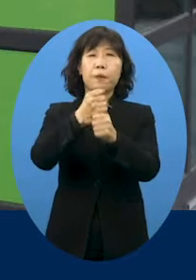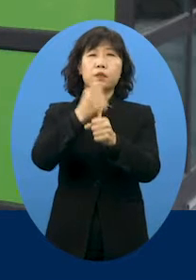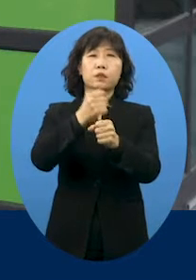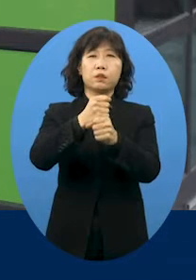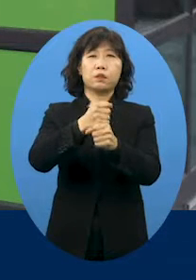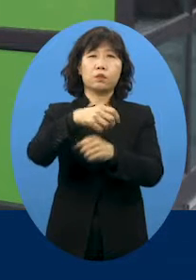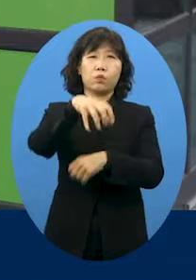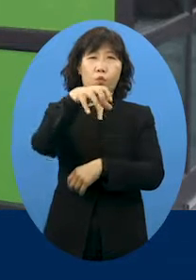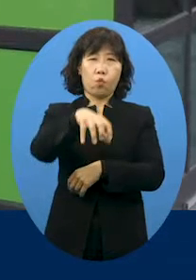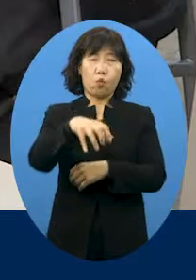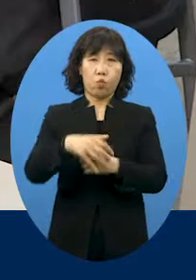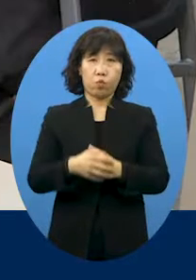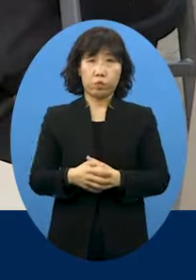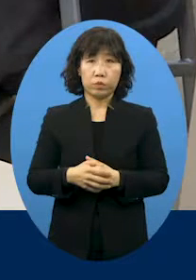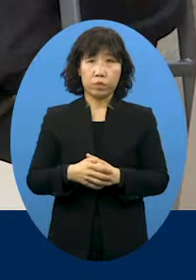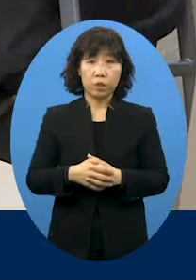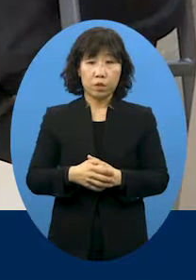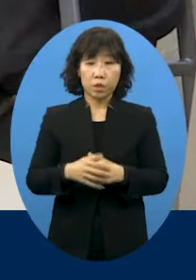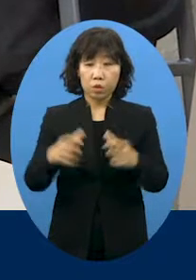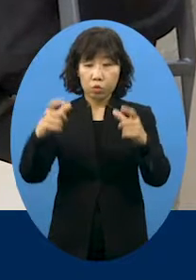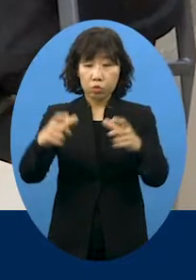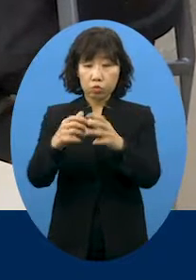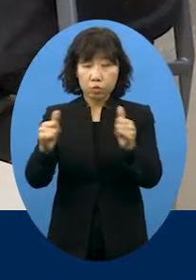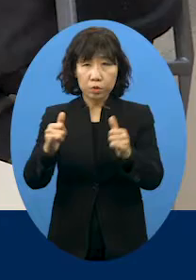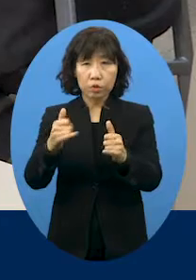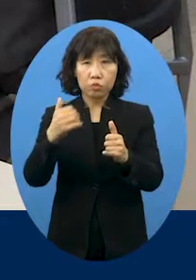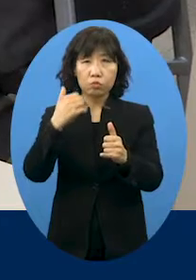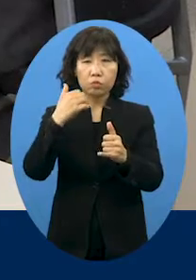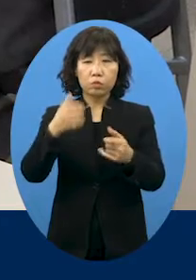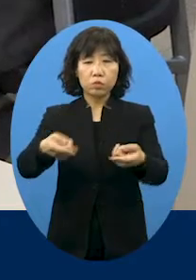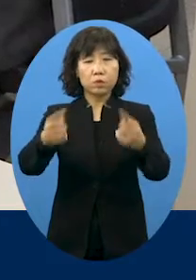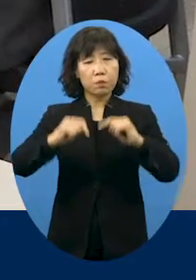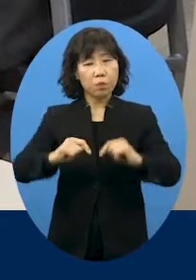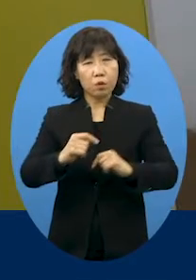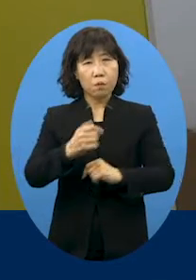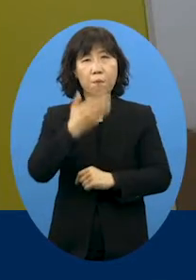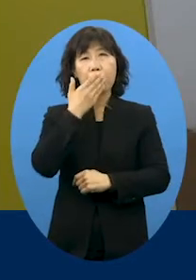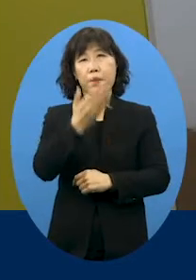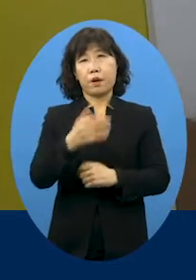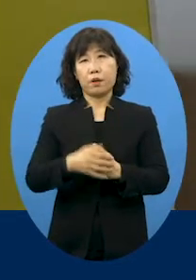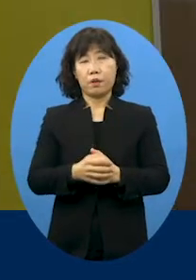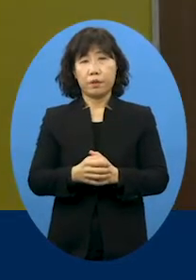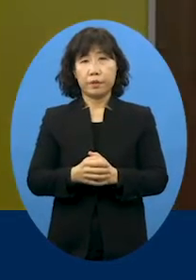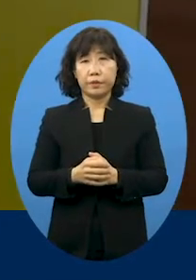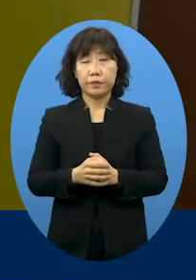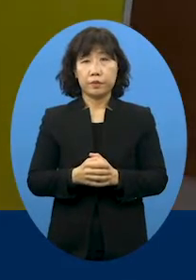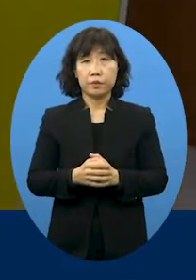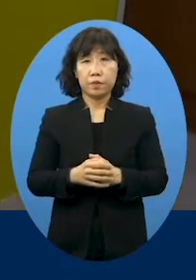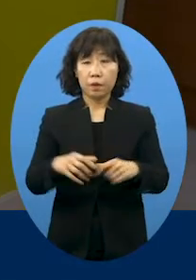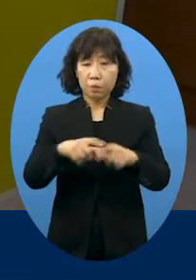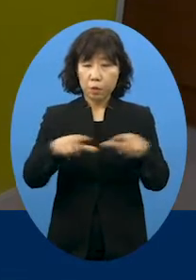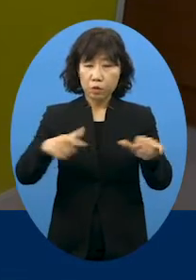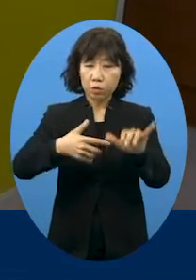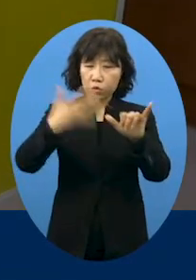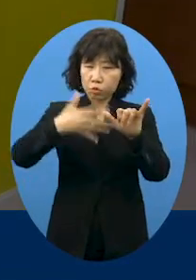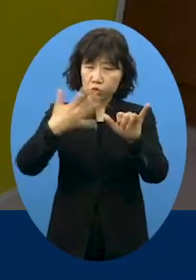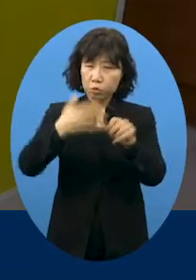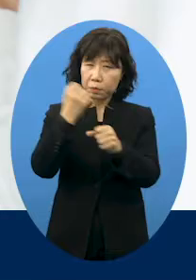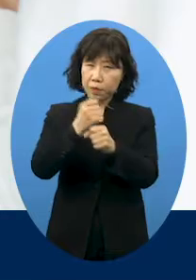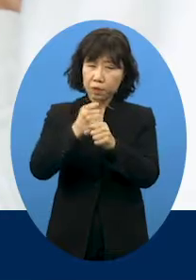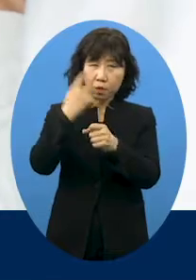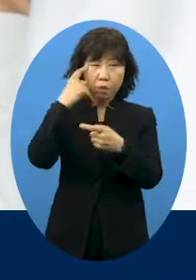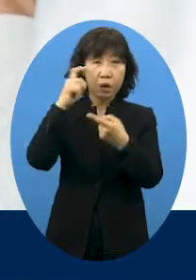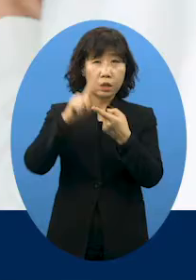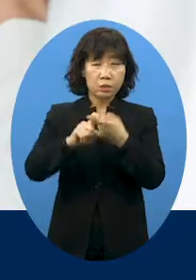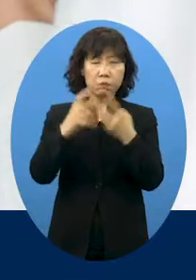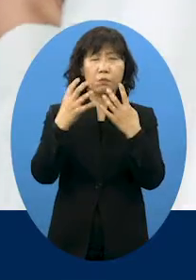가능한 공간을 조성하고 꾸민 누구나 이용할 수 있는 공간으로 시설 운영에 들어가 있습니다 평소 유튜브 영상